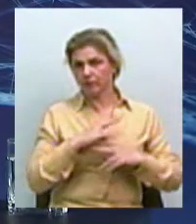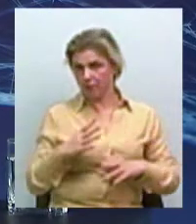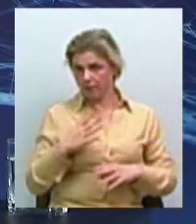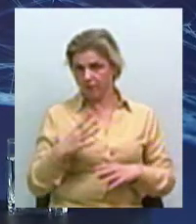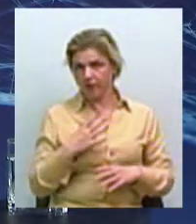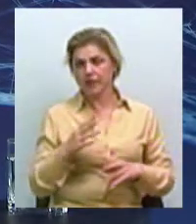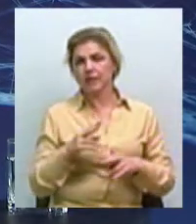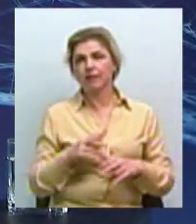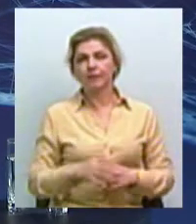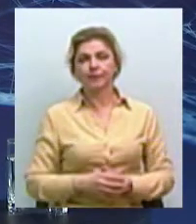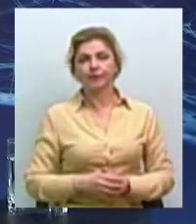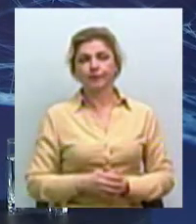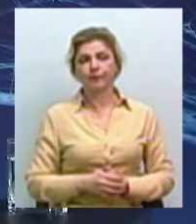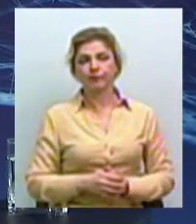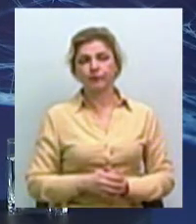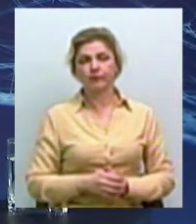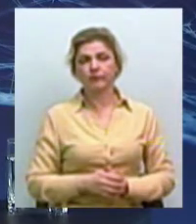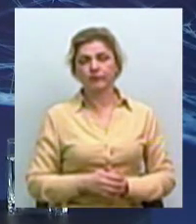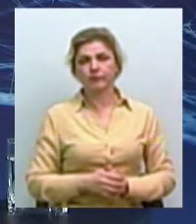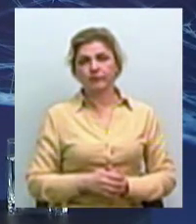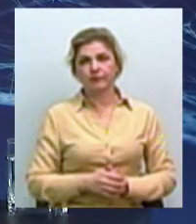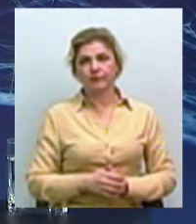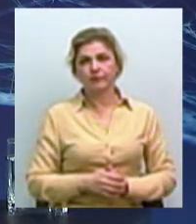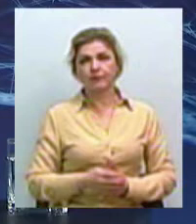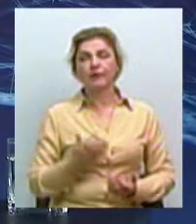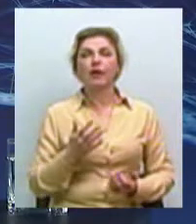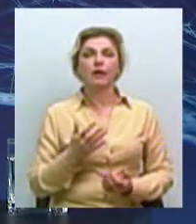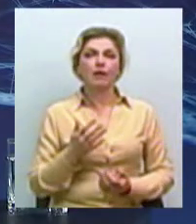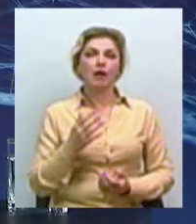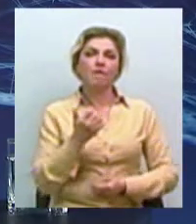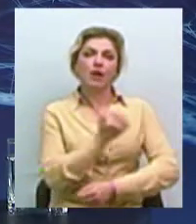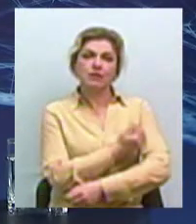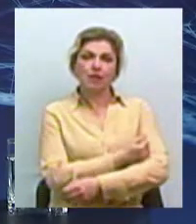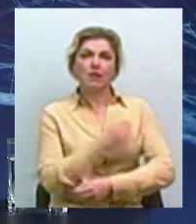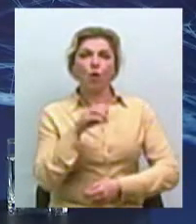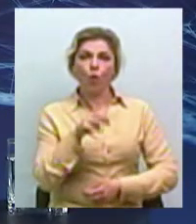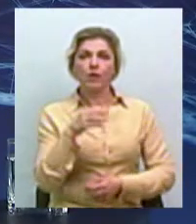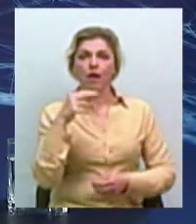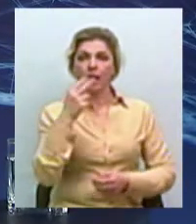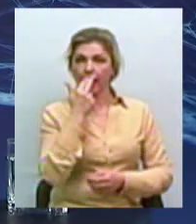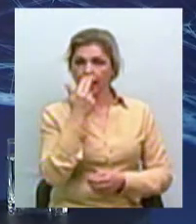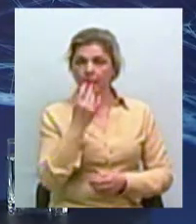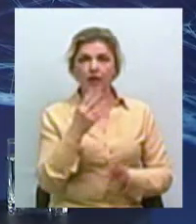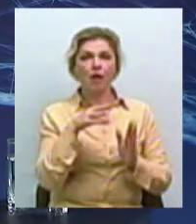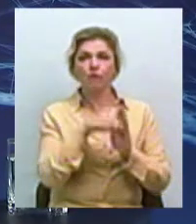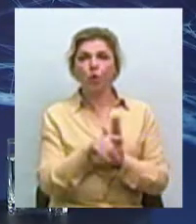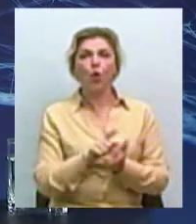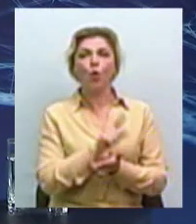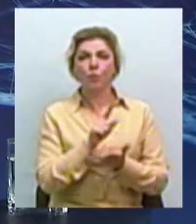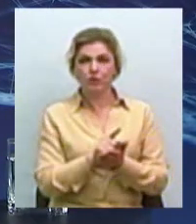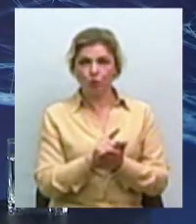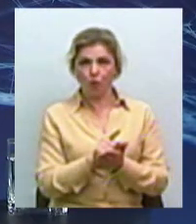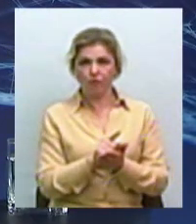тобто смертю, але оскільки вакцинація від грипу не входить в основний обов'язковий